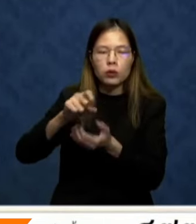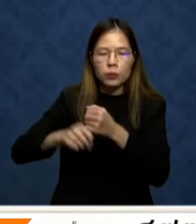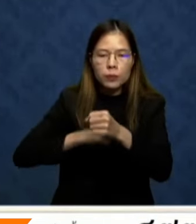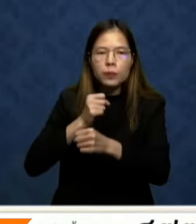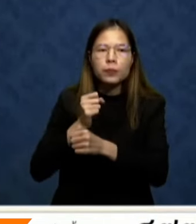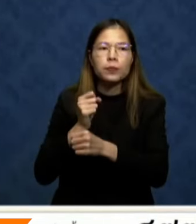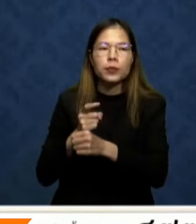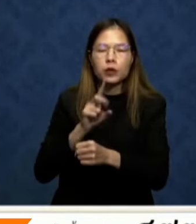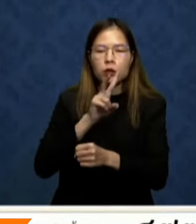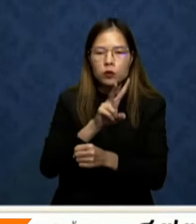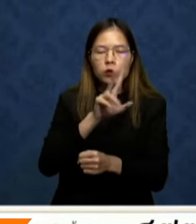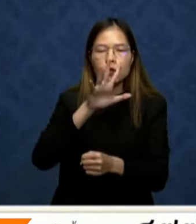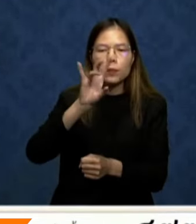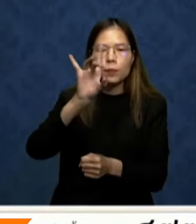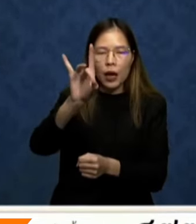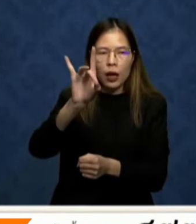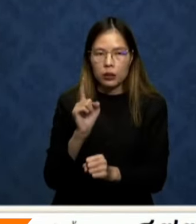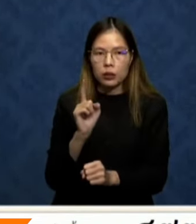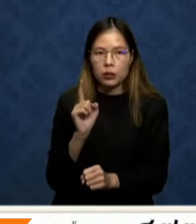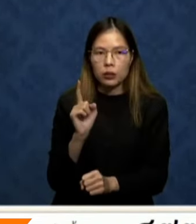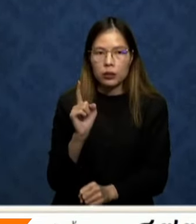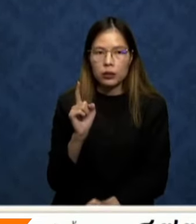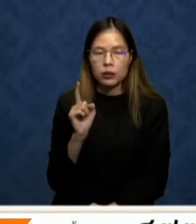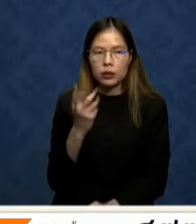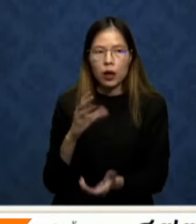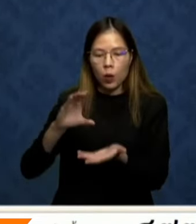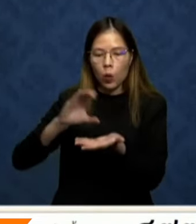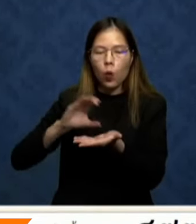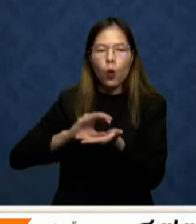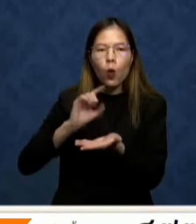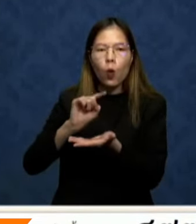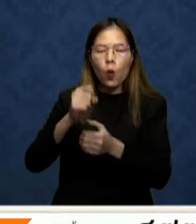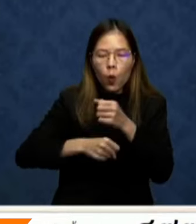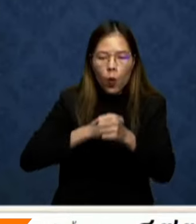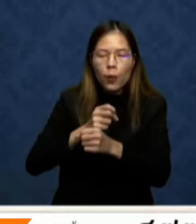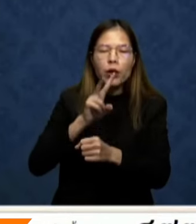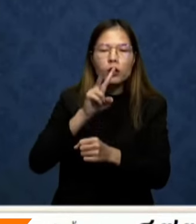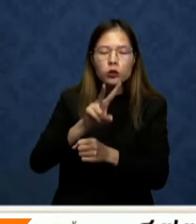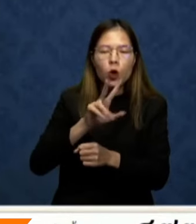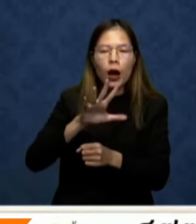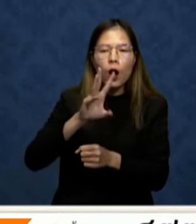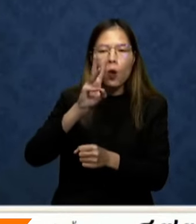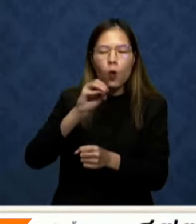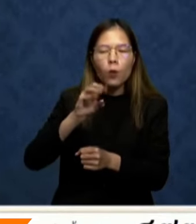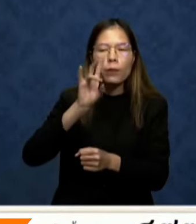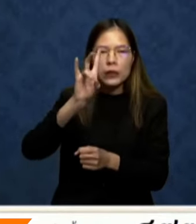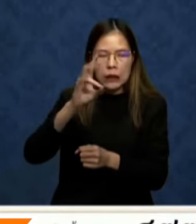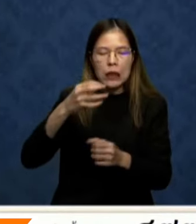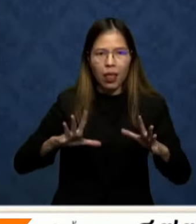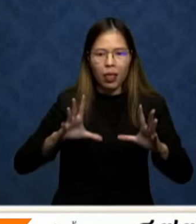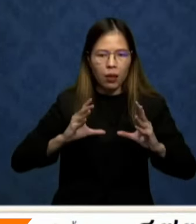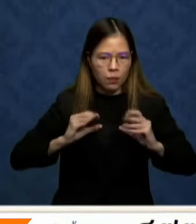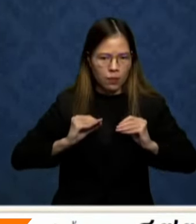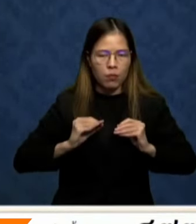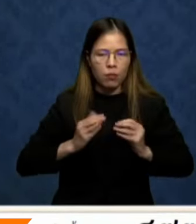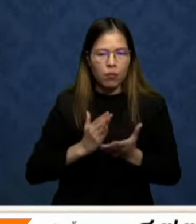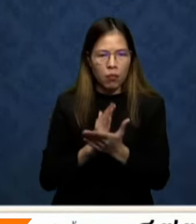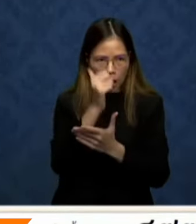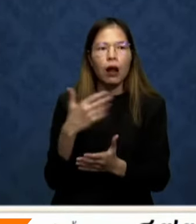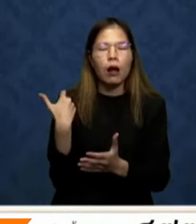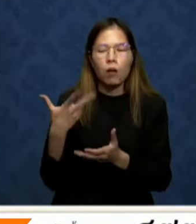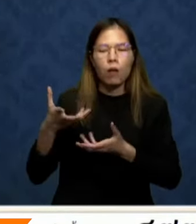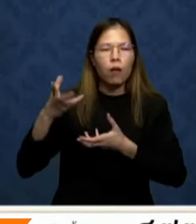ประมาณปี2568และงบประมาณรายจ่ายปี2567ที่ท่านอนุมัติไปแล้วที่ว่าจะกันม